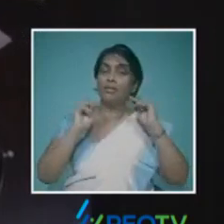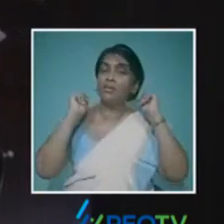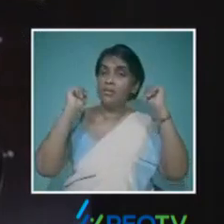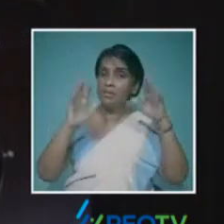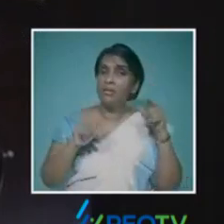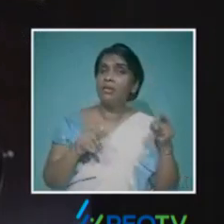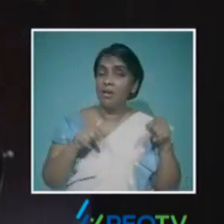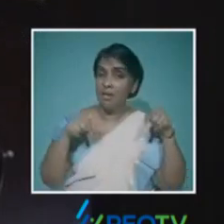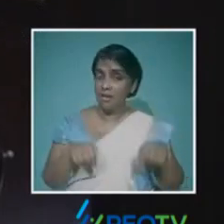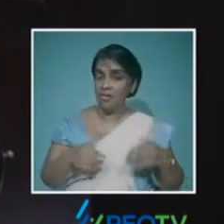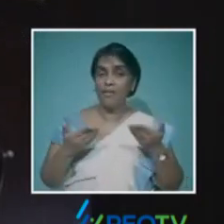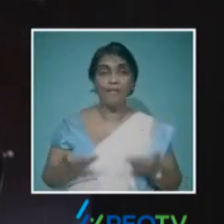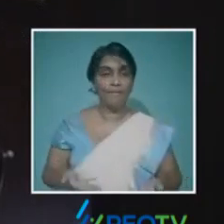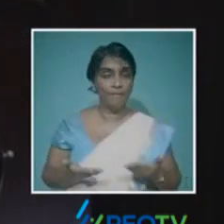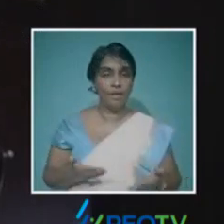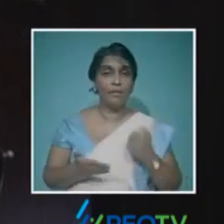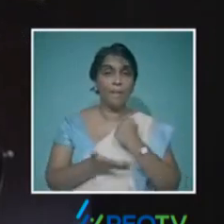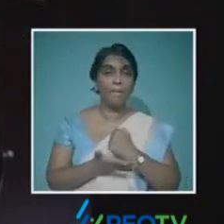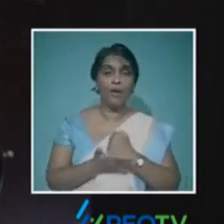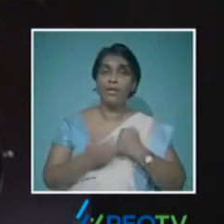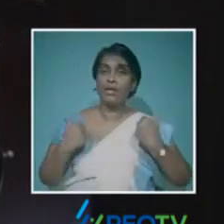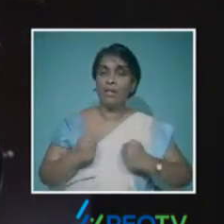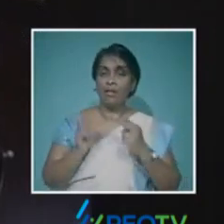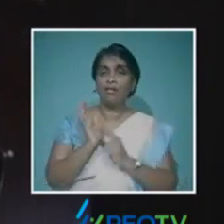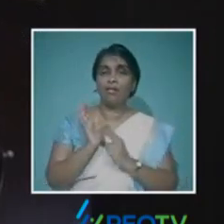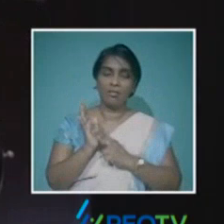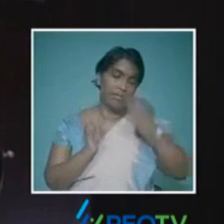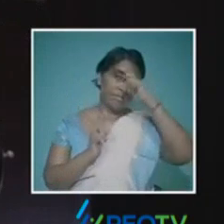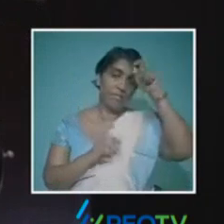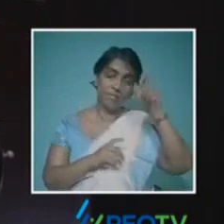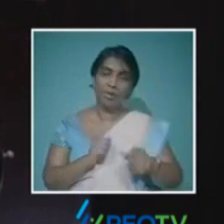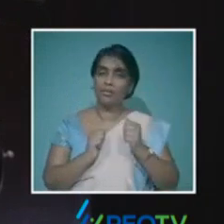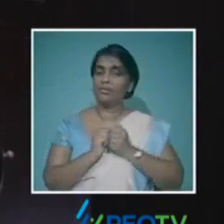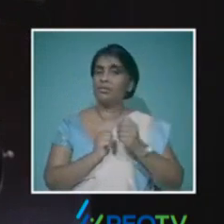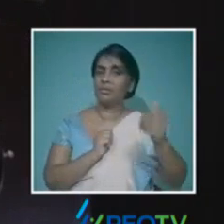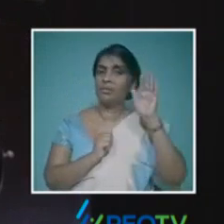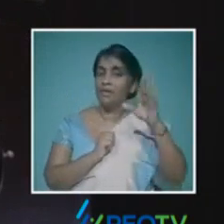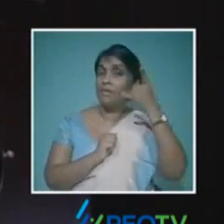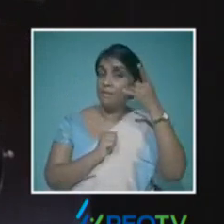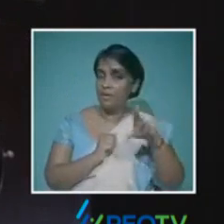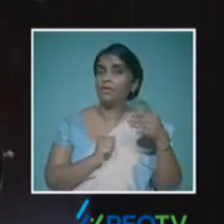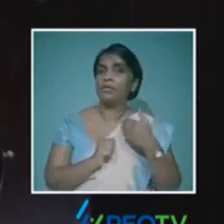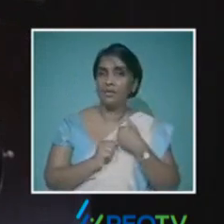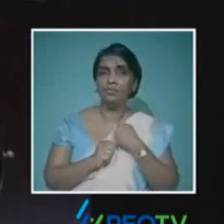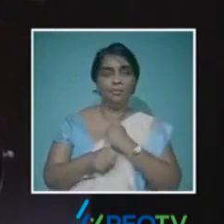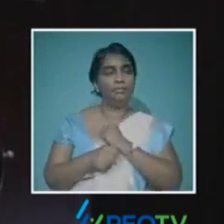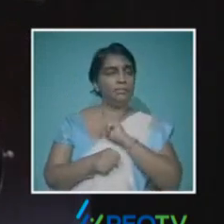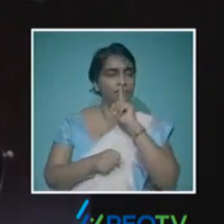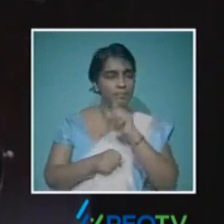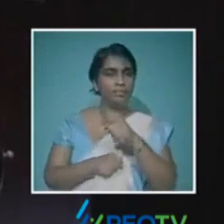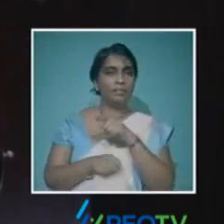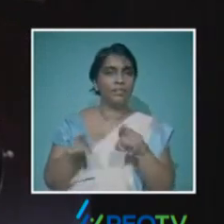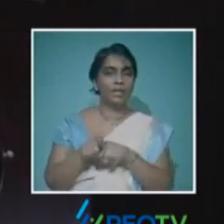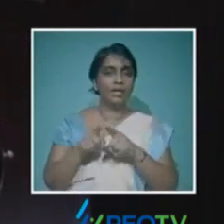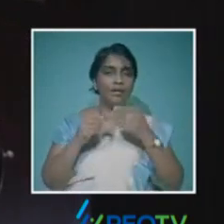වුණේ අද වර්තමානයේ ඉන්න මහ බැංකු අධිපති නන්දලාල් වීරසිංහ මහත්තයාගත්තේ ක්‍රියාමාර්ග නිසා කියන එක අපි මේ ආණ්ඩුවට කියලා දෙනවා.